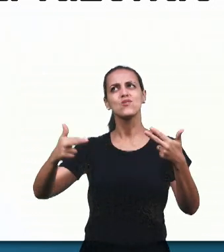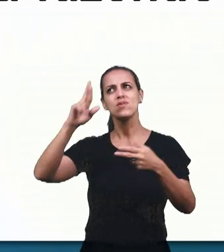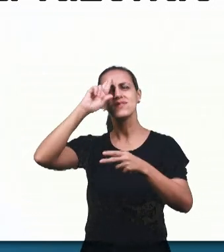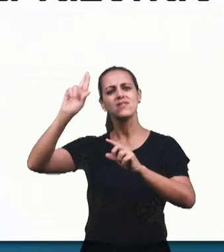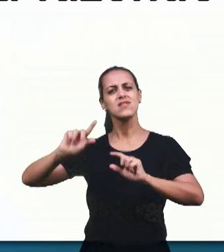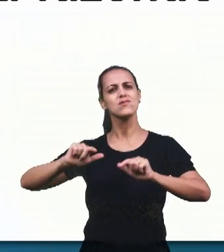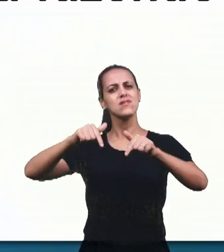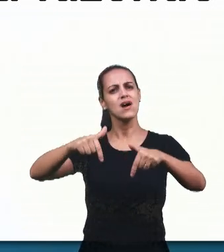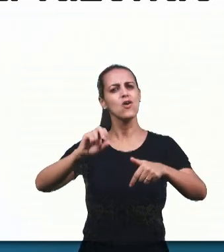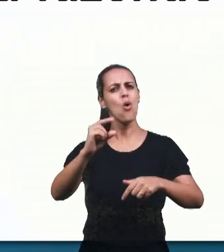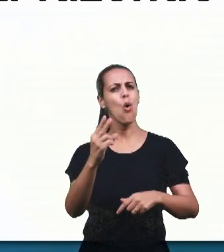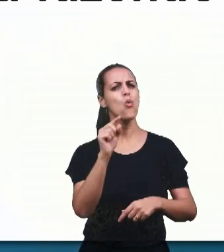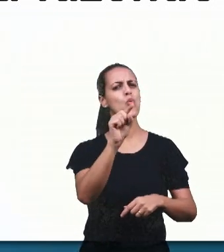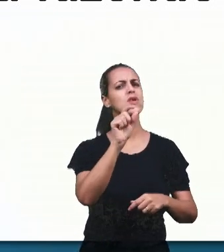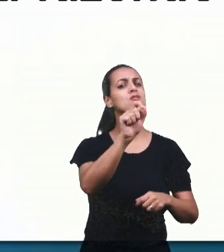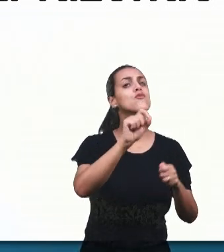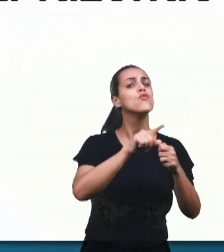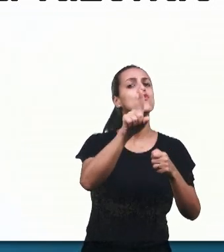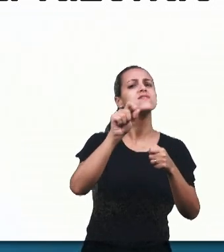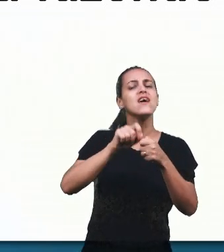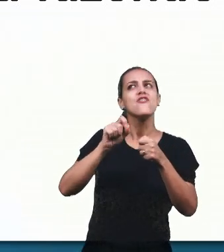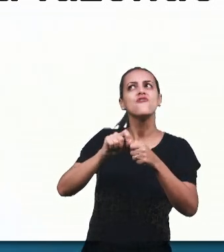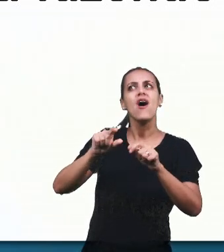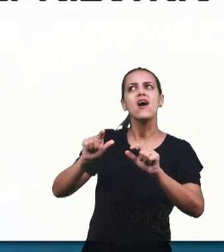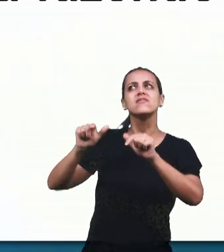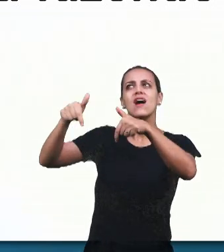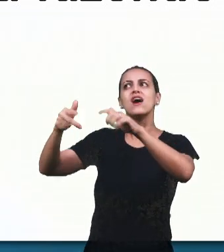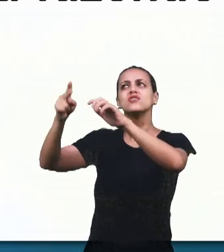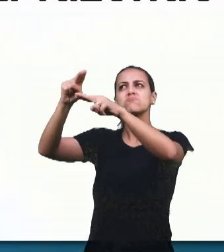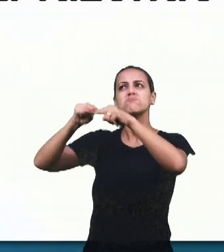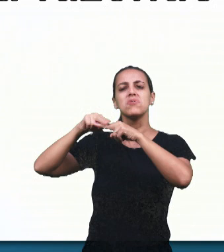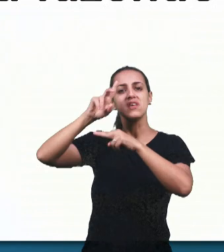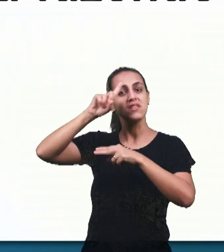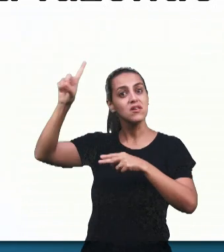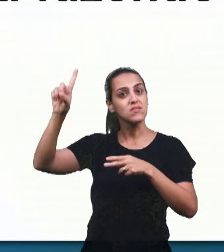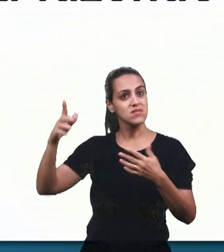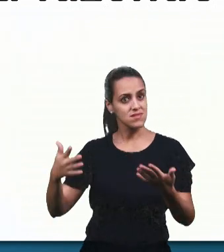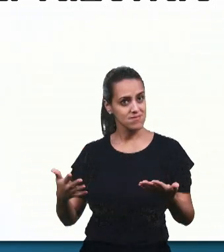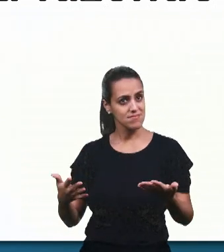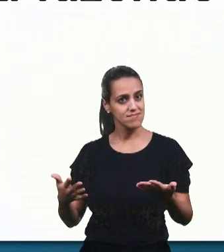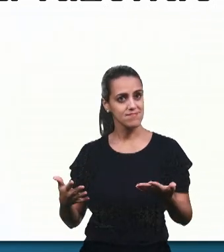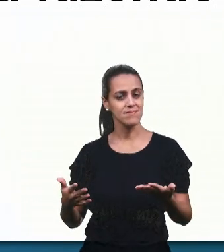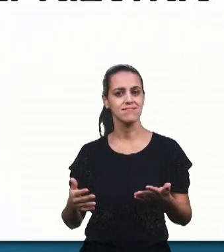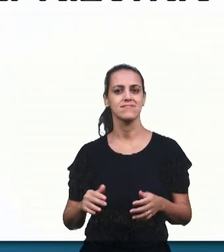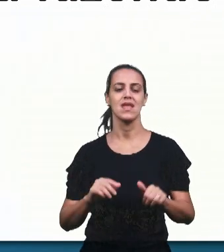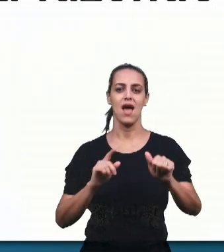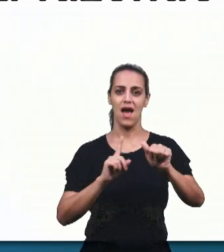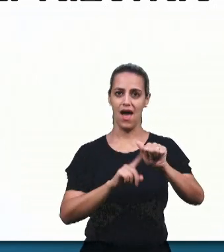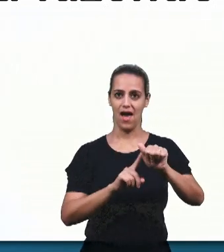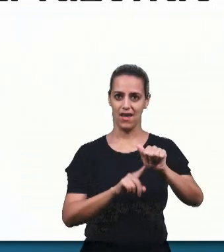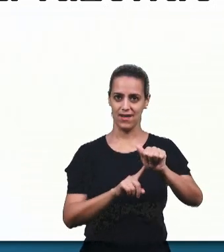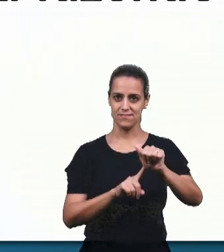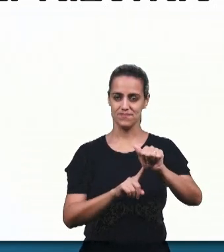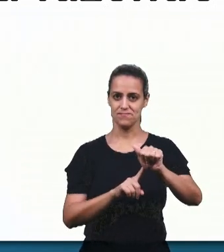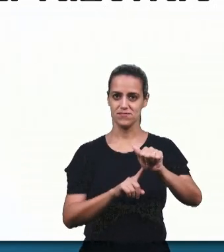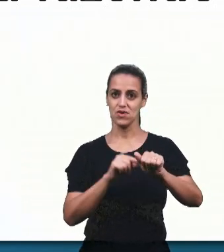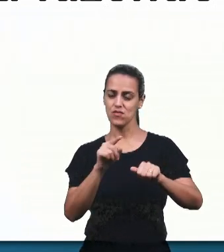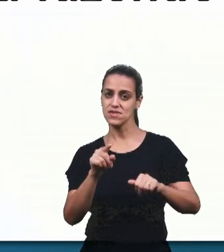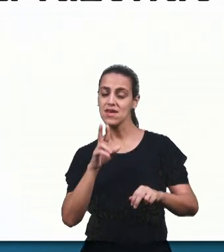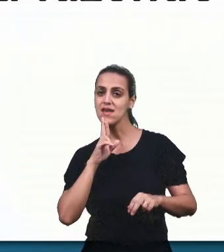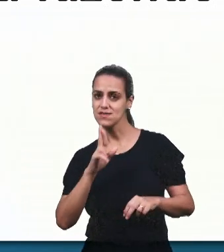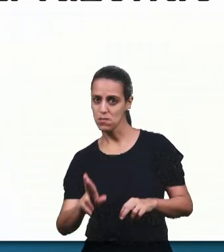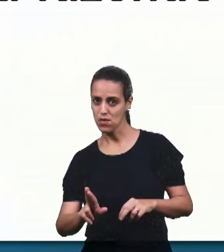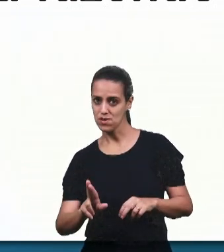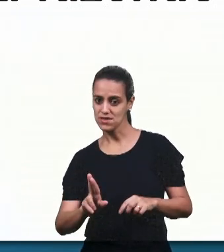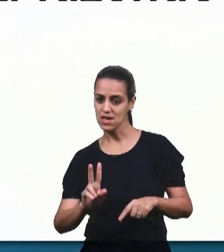que vous faites pour Dieu. Ça, c'est une réponse. Et juste après, la lettre A, en dépendant de la réponse que